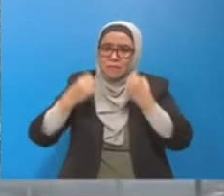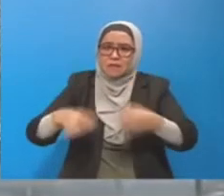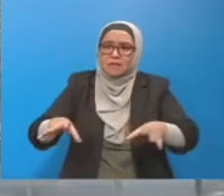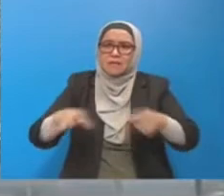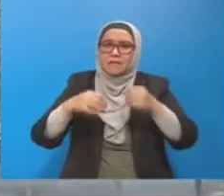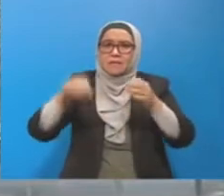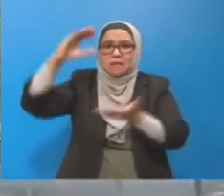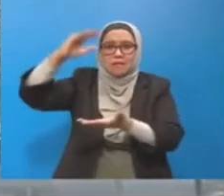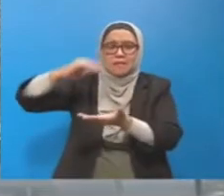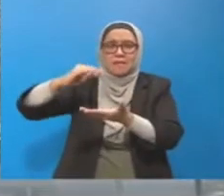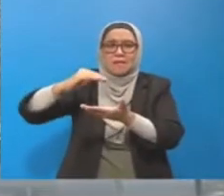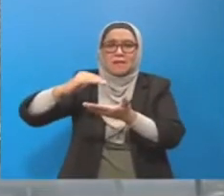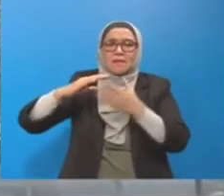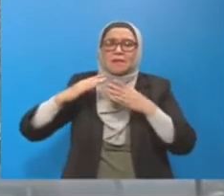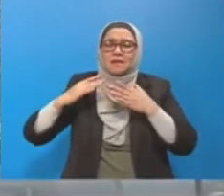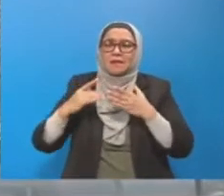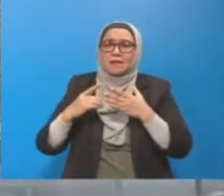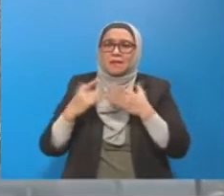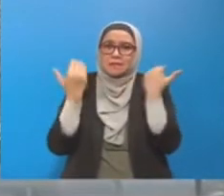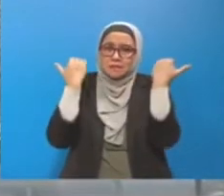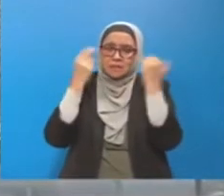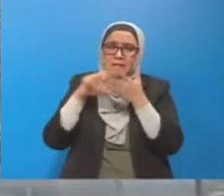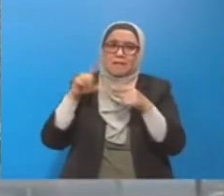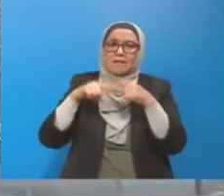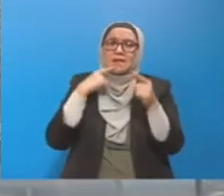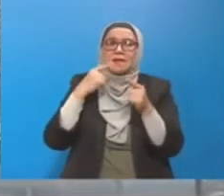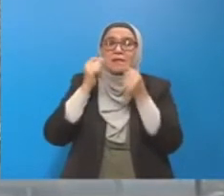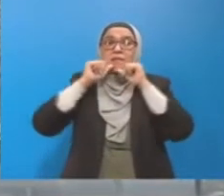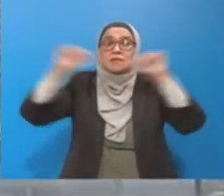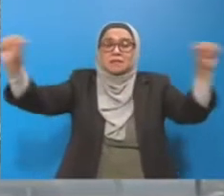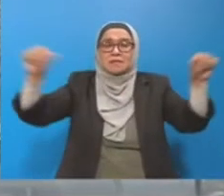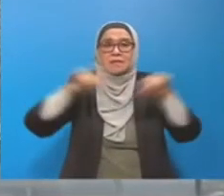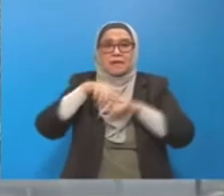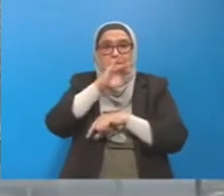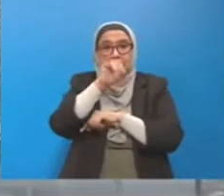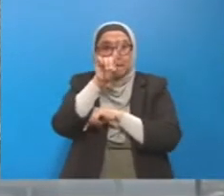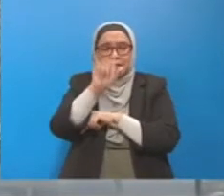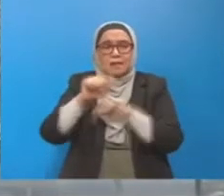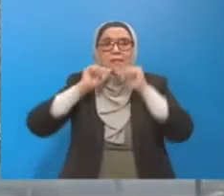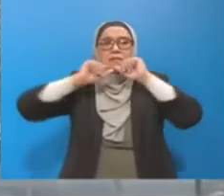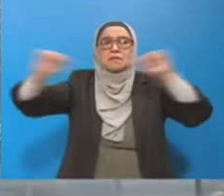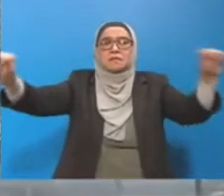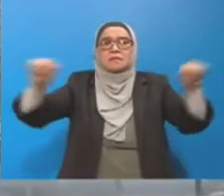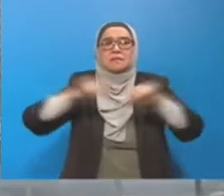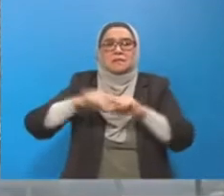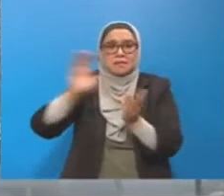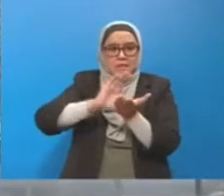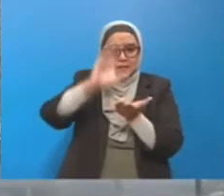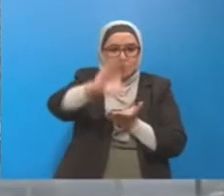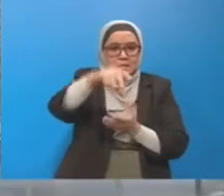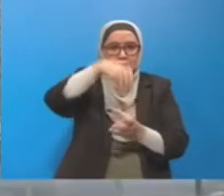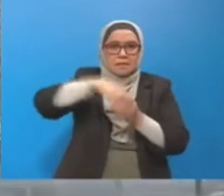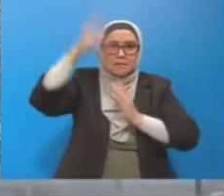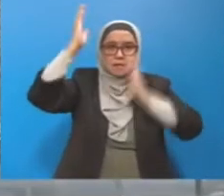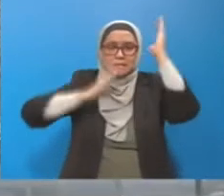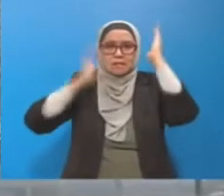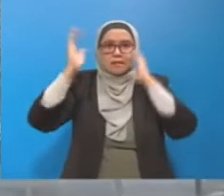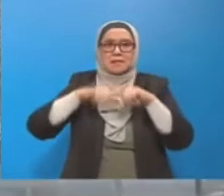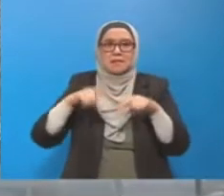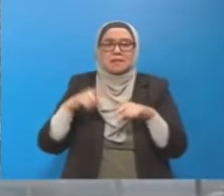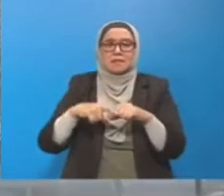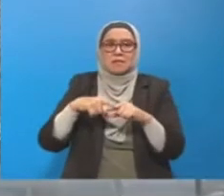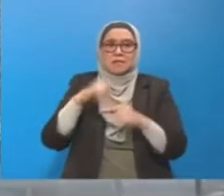membuat satu pengumuman pelaporan dalam masyrakat 20 21 tahun pertama suku tahun pertama 80